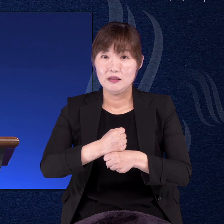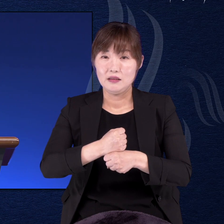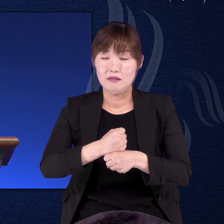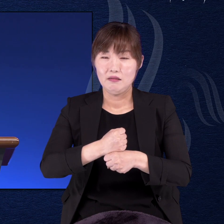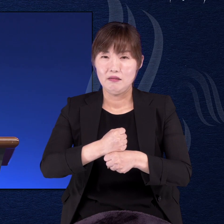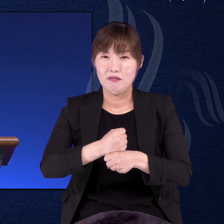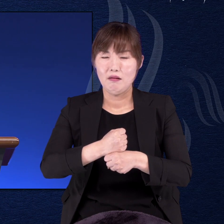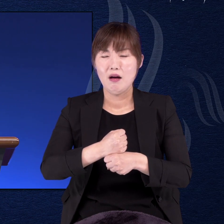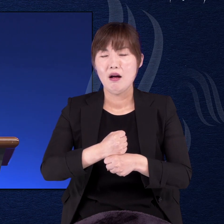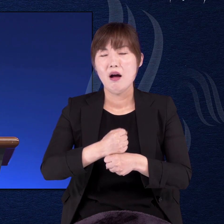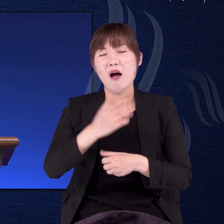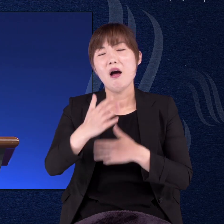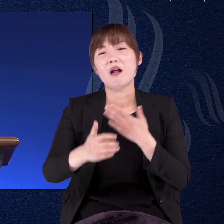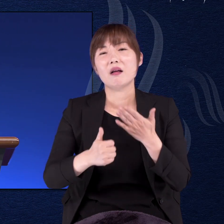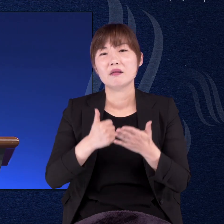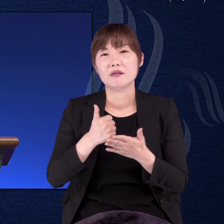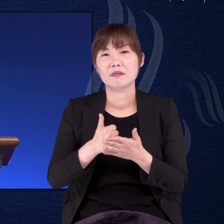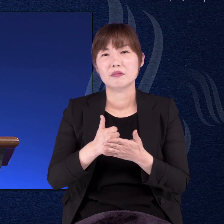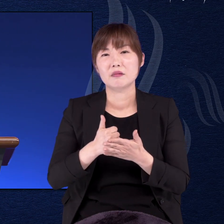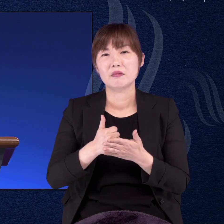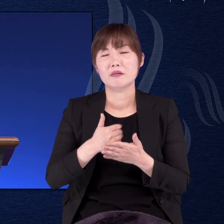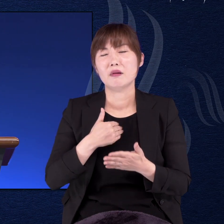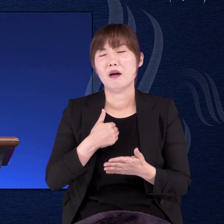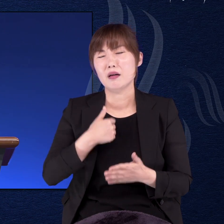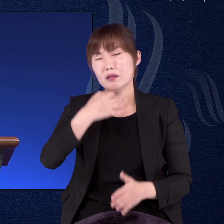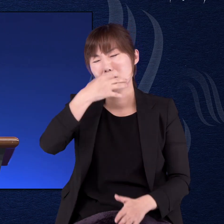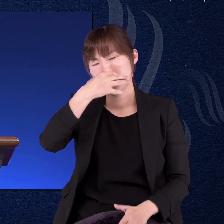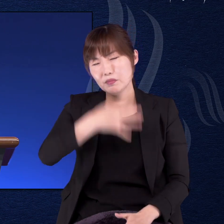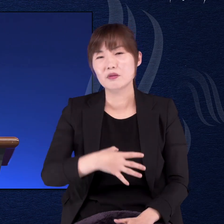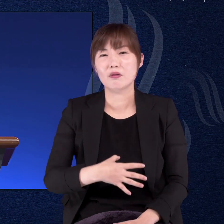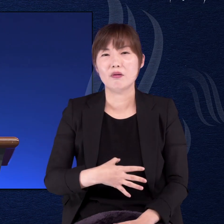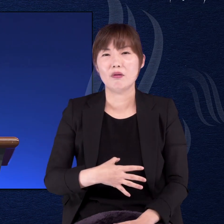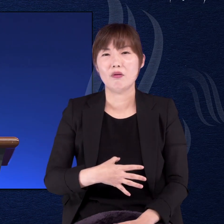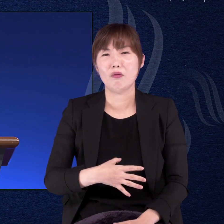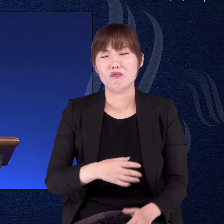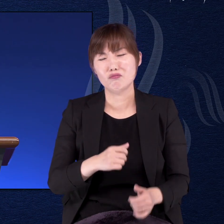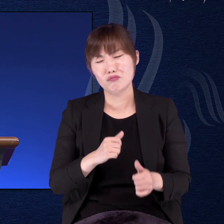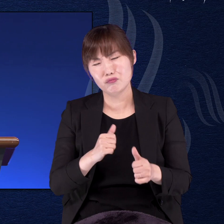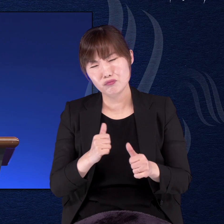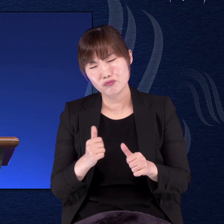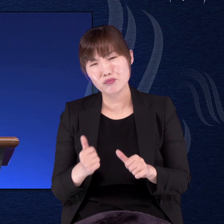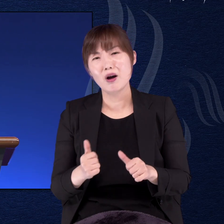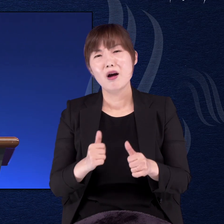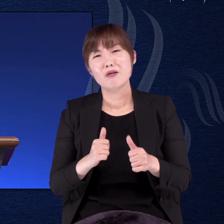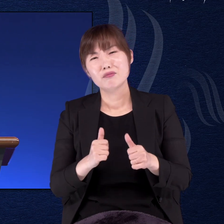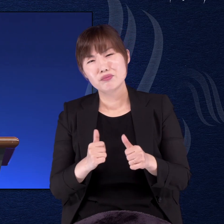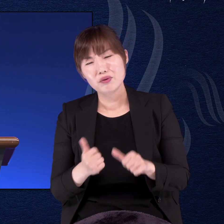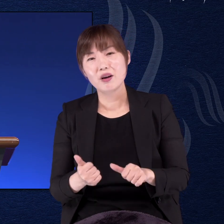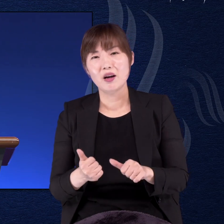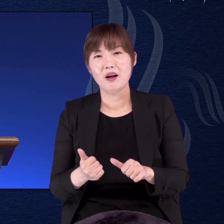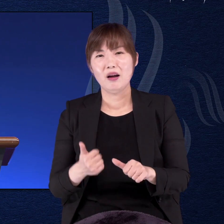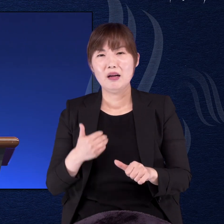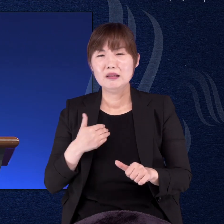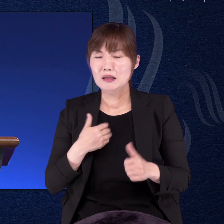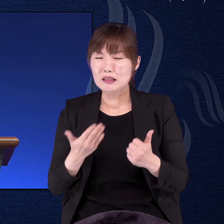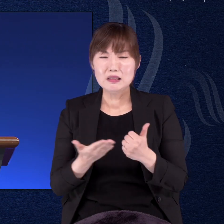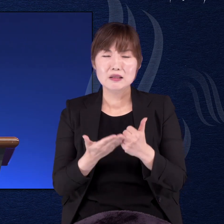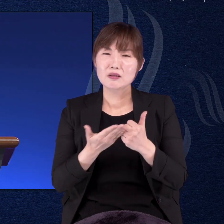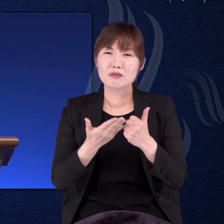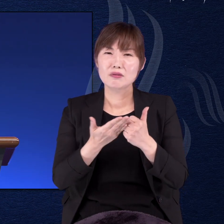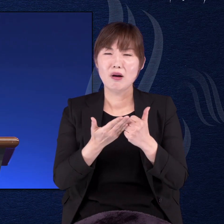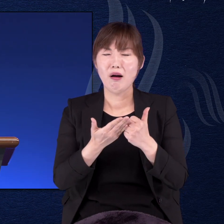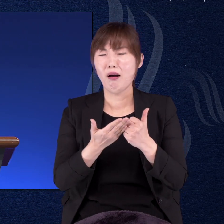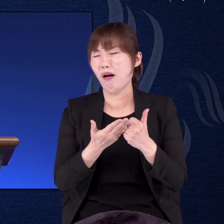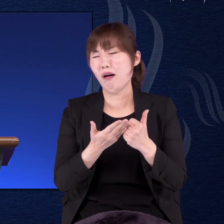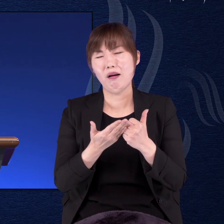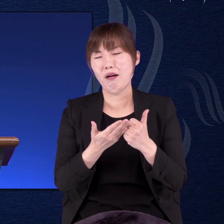저 정말 너무 힘들어요. 저 얘한테 어떻게 해야 될지 모르겠어요. 정말 못 키우겠어요 하면서 기도할